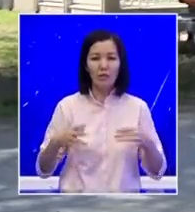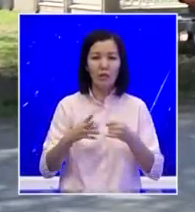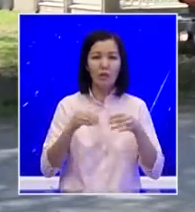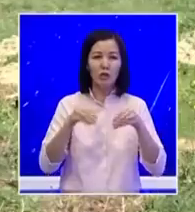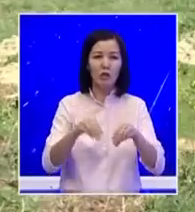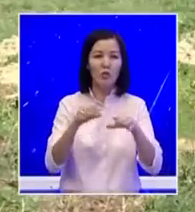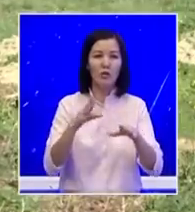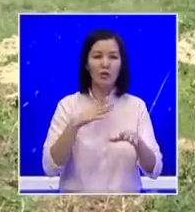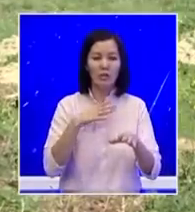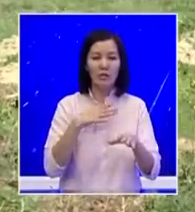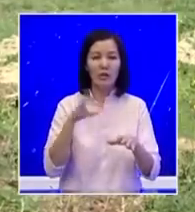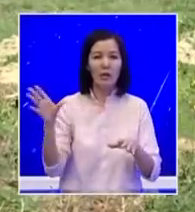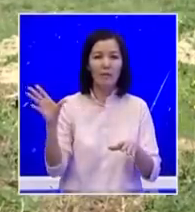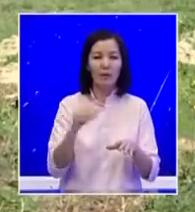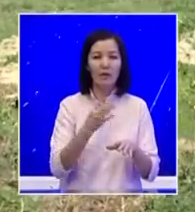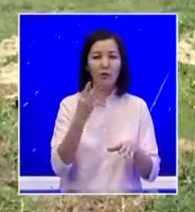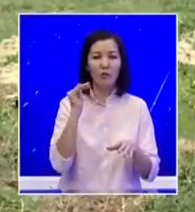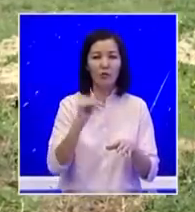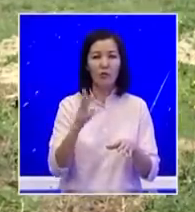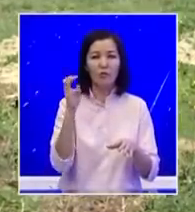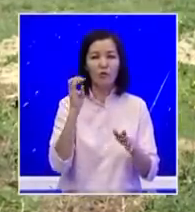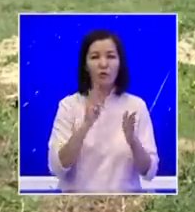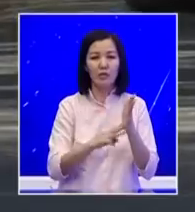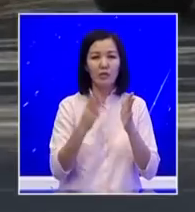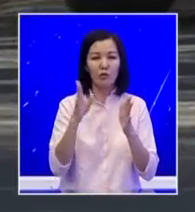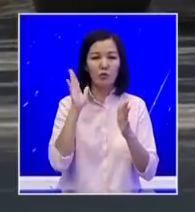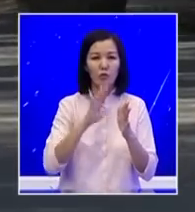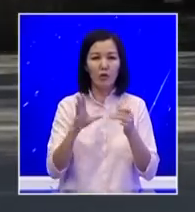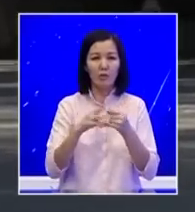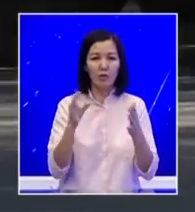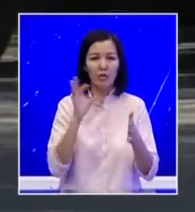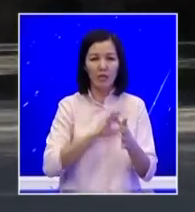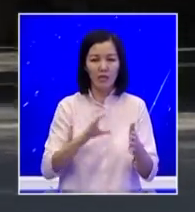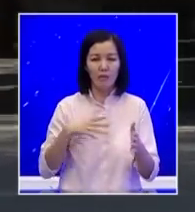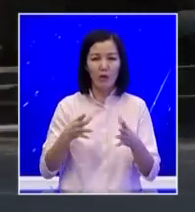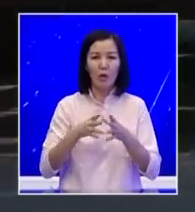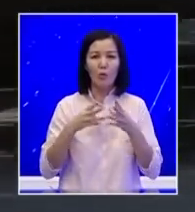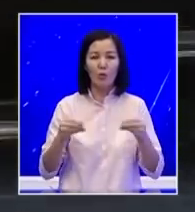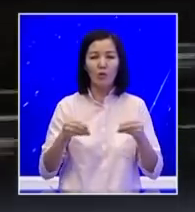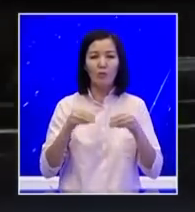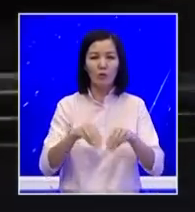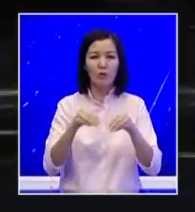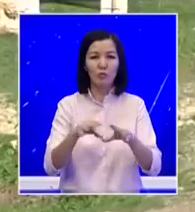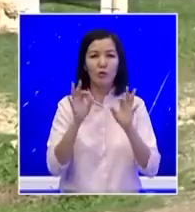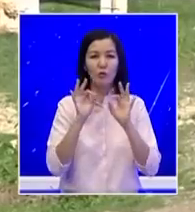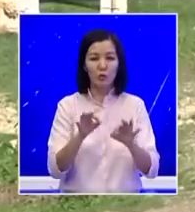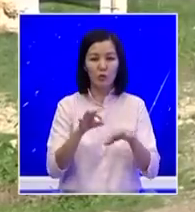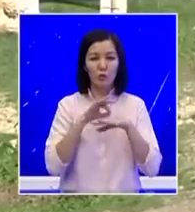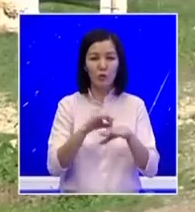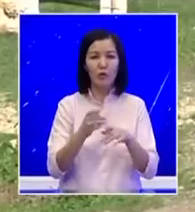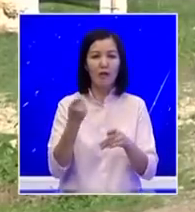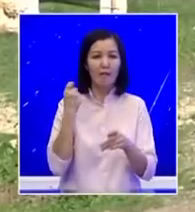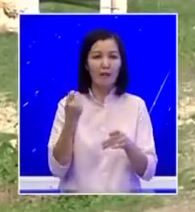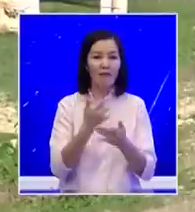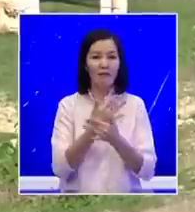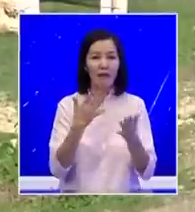шаруашылығы. Биыл диқандары 4384 гектар суармалы алқап игермек. Көктемгі дала жұмыстары ойдағыдай. Дәнді дақылдар